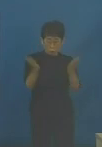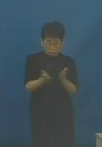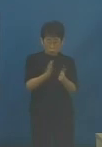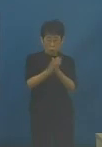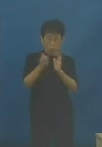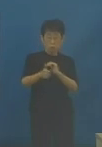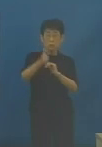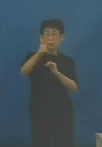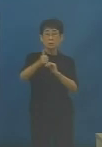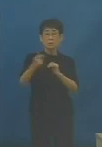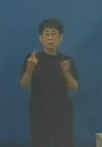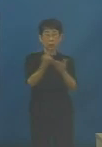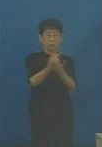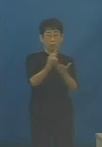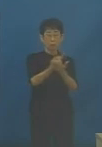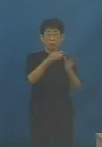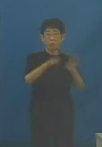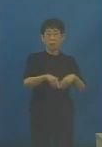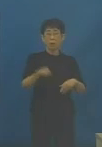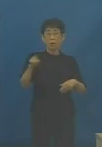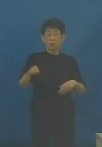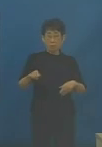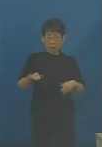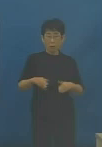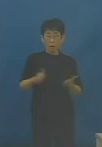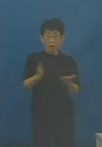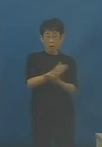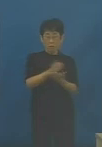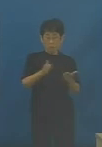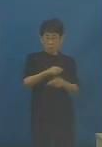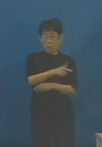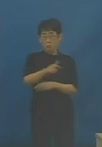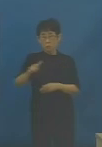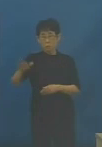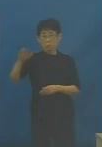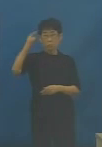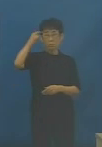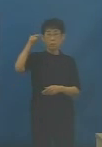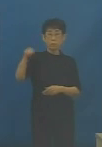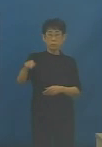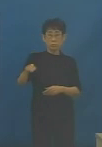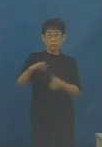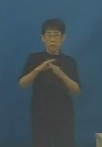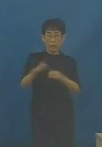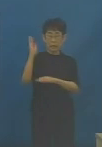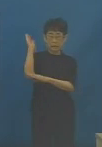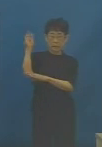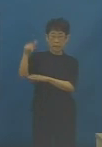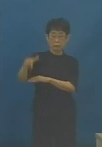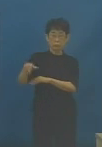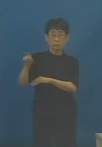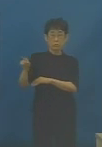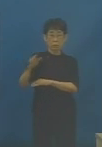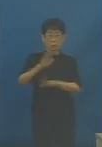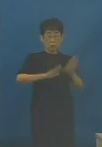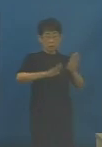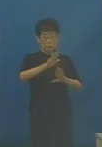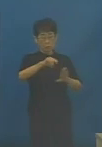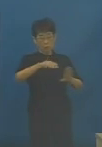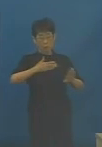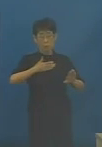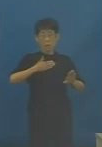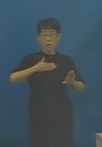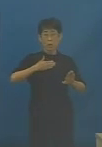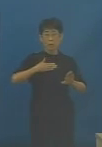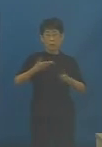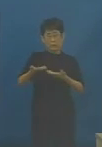ではないかというふうに思っています。その辺の事情は政府の方も分かっていただけるとありがたい